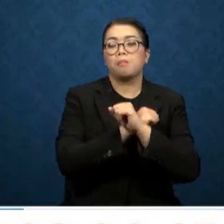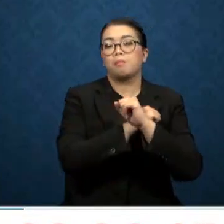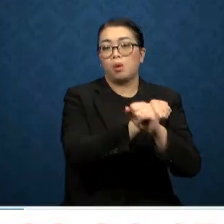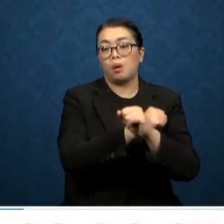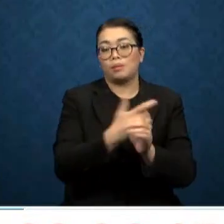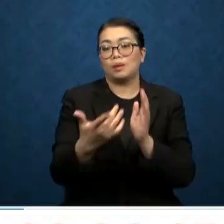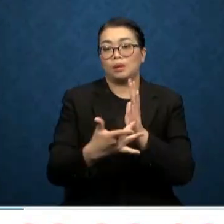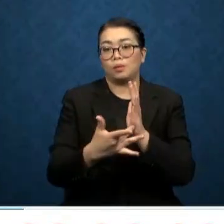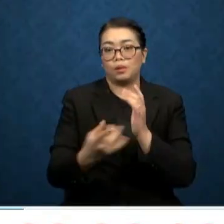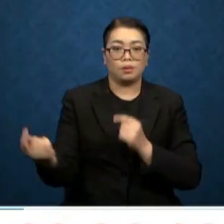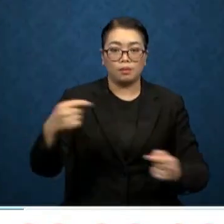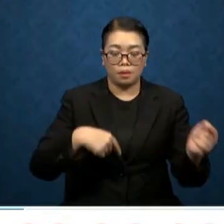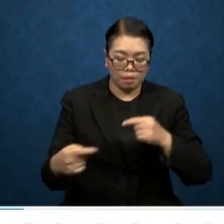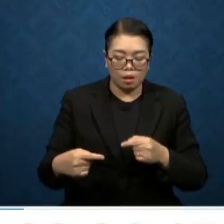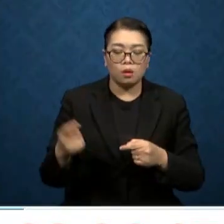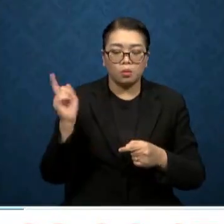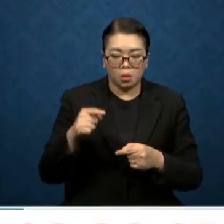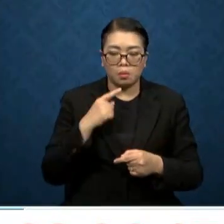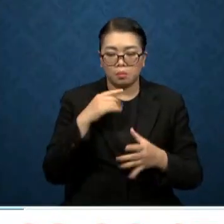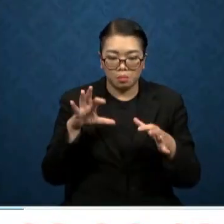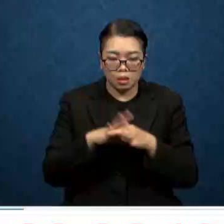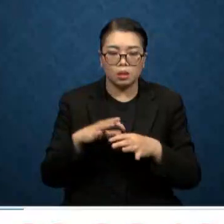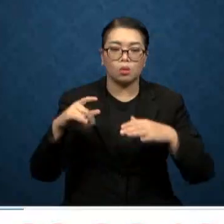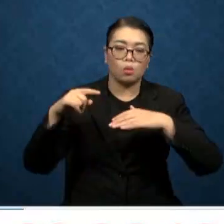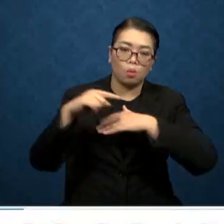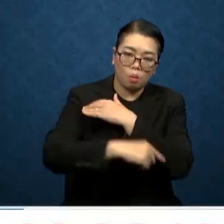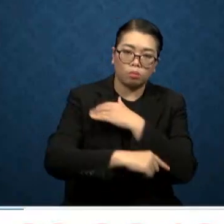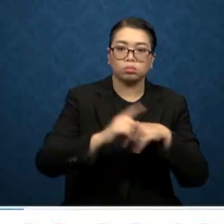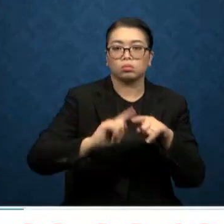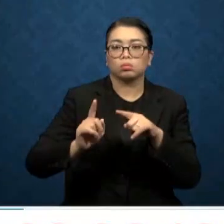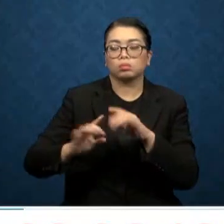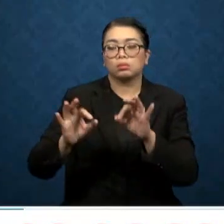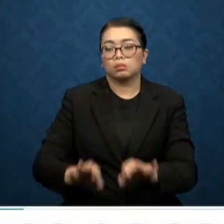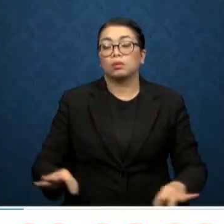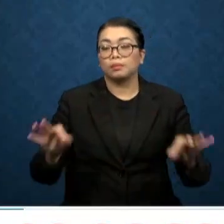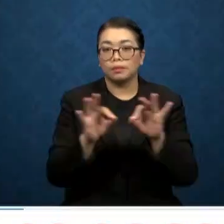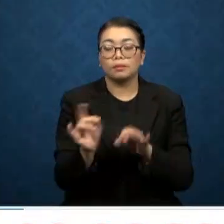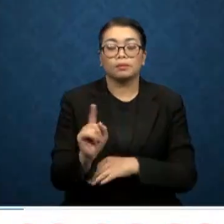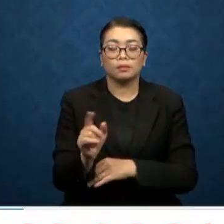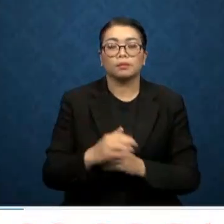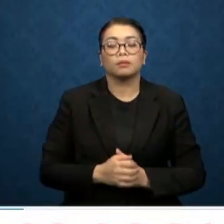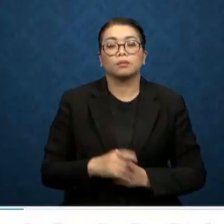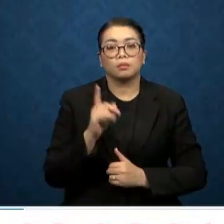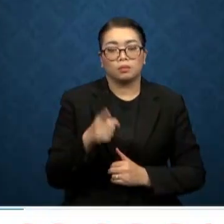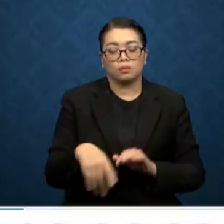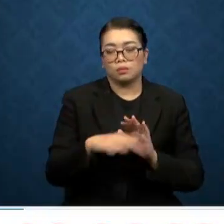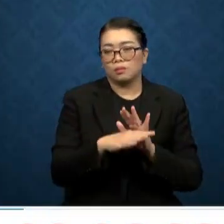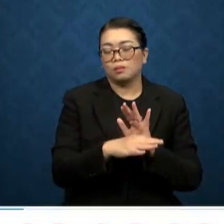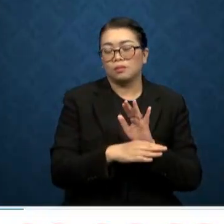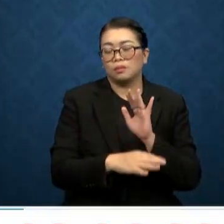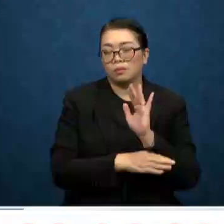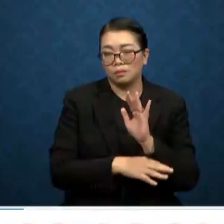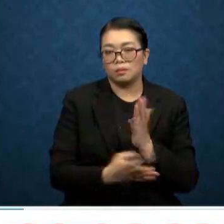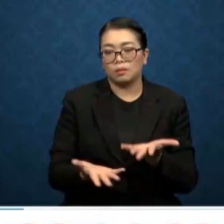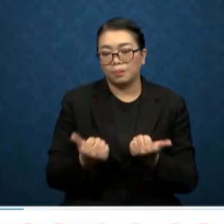มีเทคโนโลยีที่พร้อมรับมือกับภัยคุกคามแล้วสิ่งที่สำคัญตามมาก็คือกระบวนการ